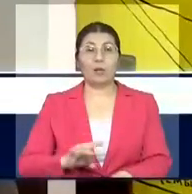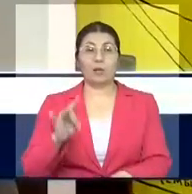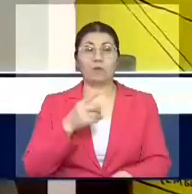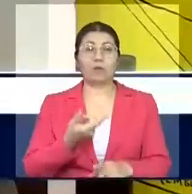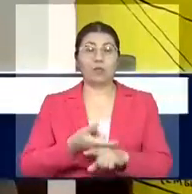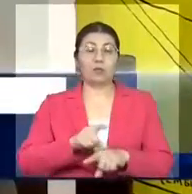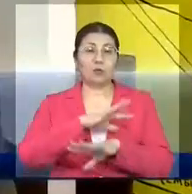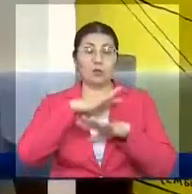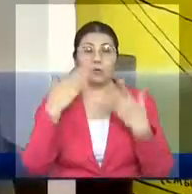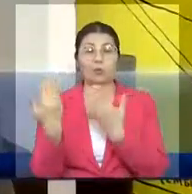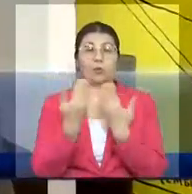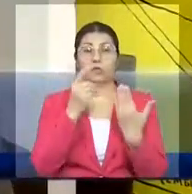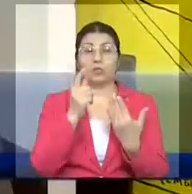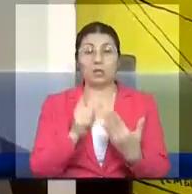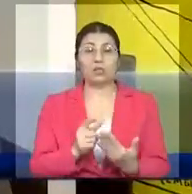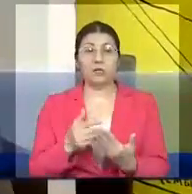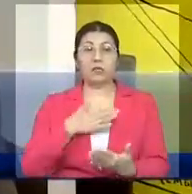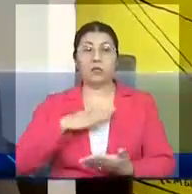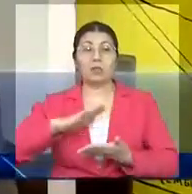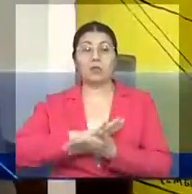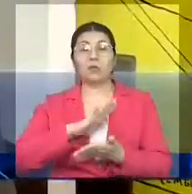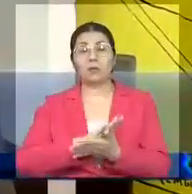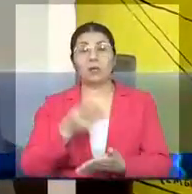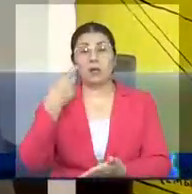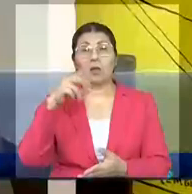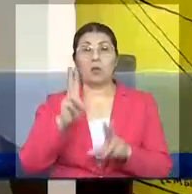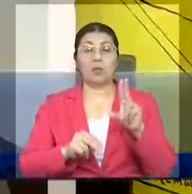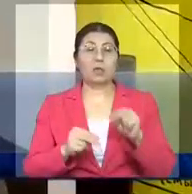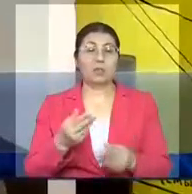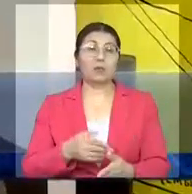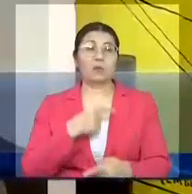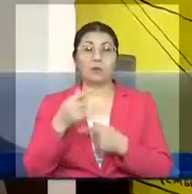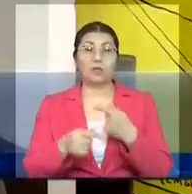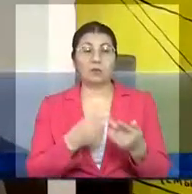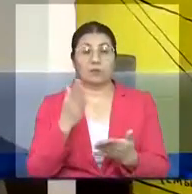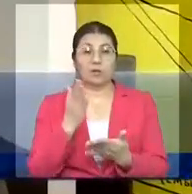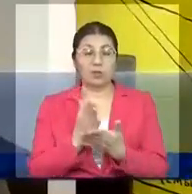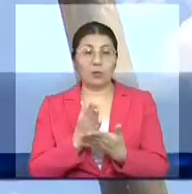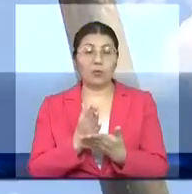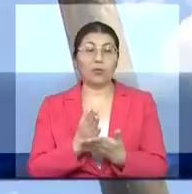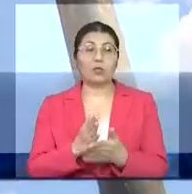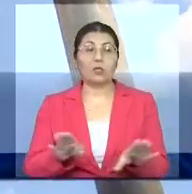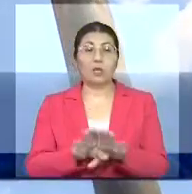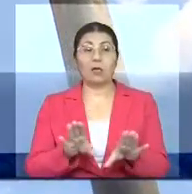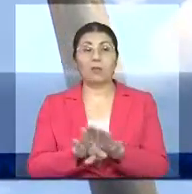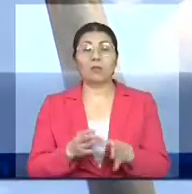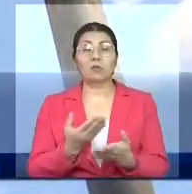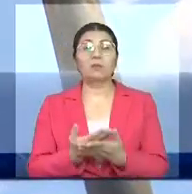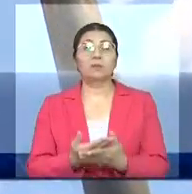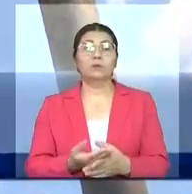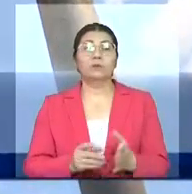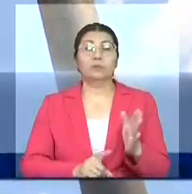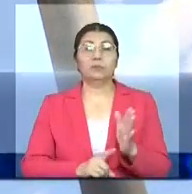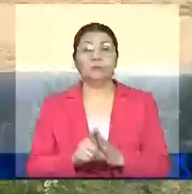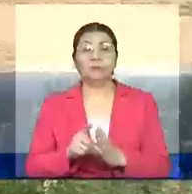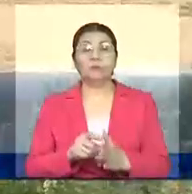очень много читателей нашей газеты. Мы надеемся, что и в дальнейшем этот край породит многих выдающихся людей. Визит группы представителей интеллигенции,